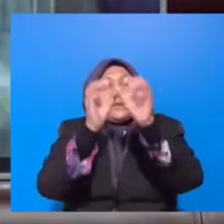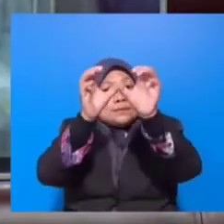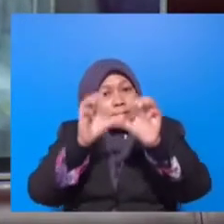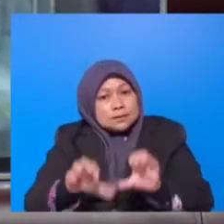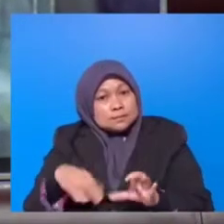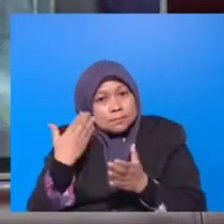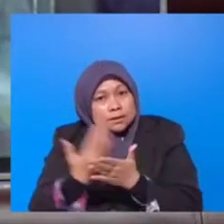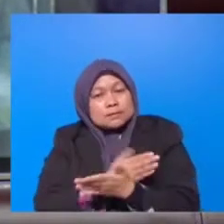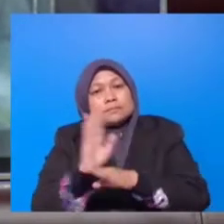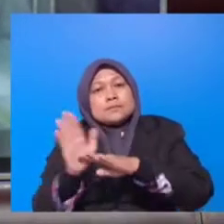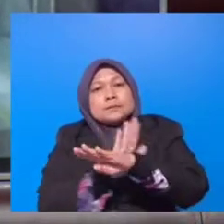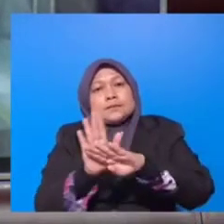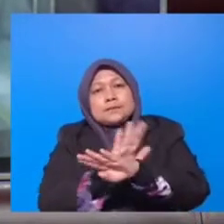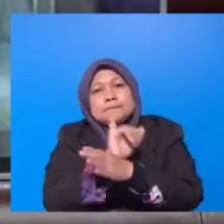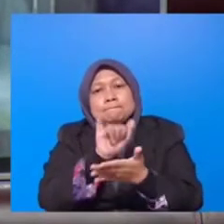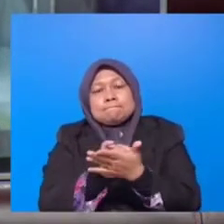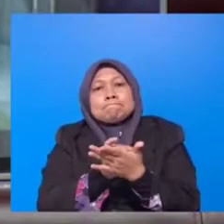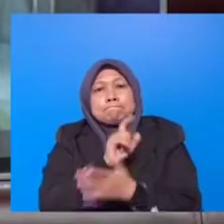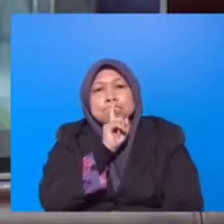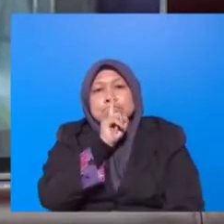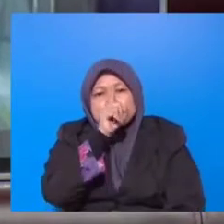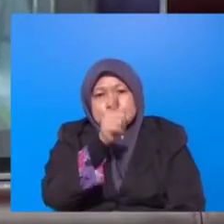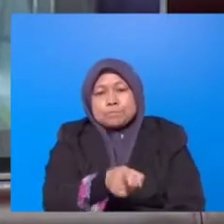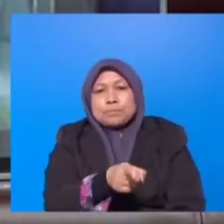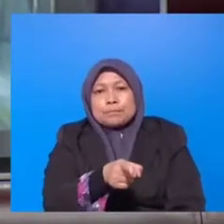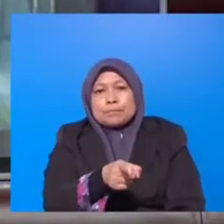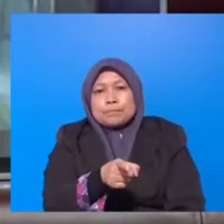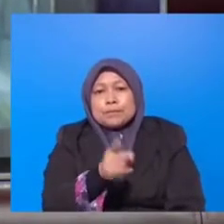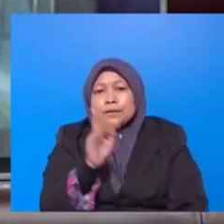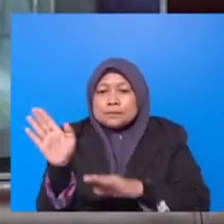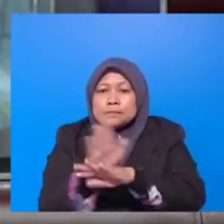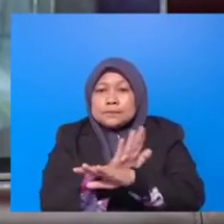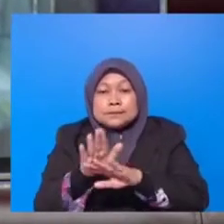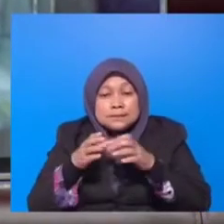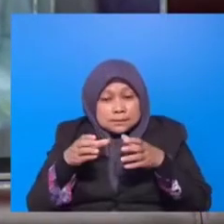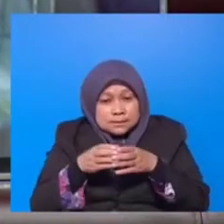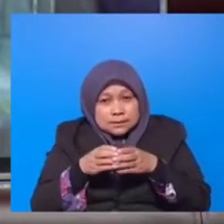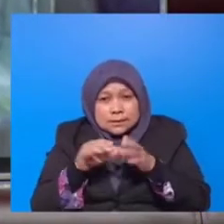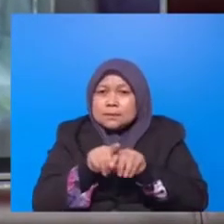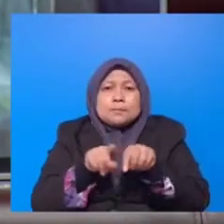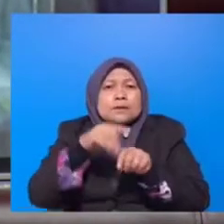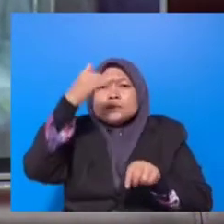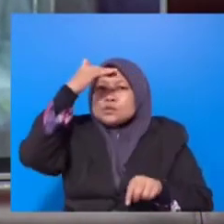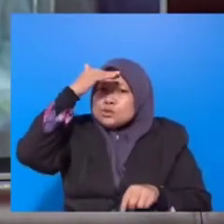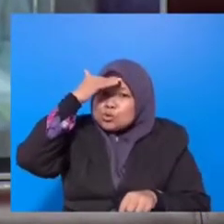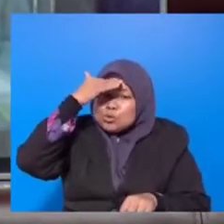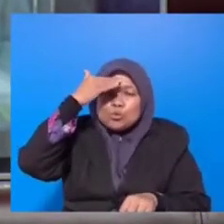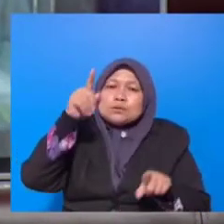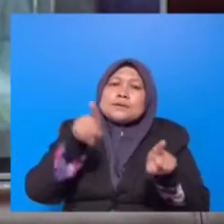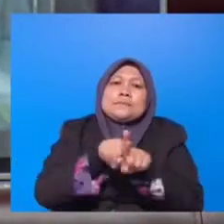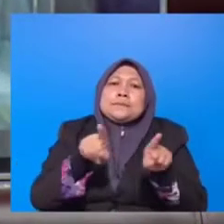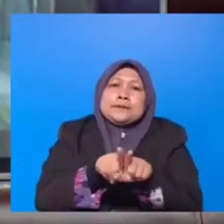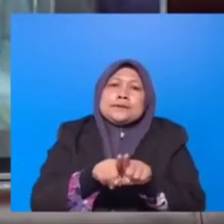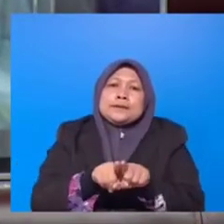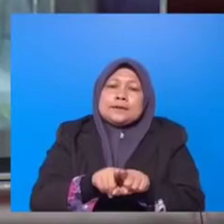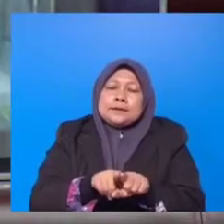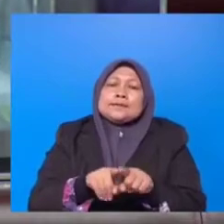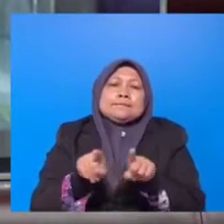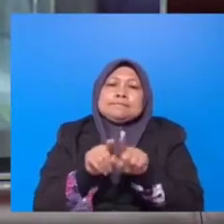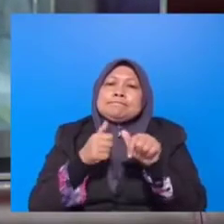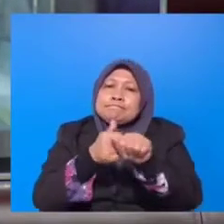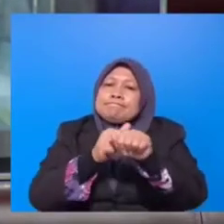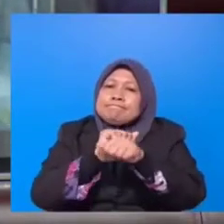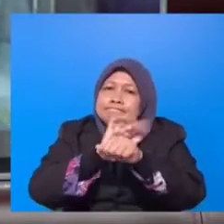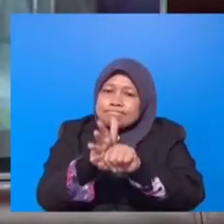baru perniagaan tersebut. Dan sudah pasti peniaga kecil di Johor, termasuklah di Johor Baru, juga turut terjejas akibat pandemik